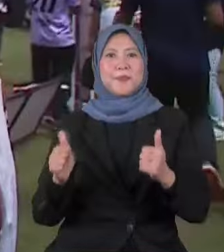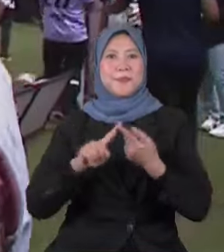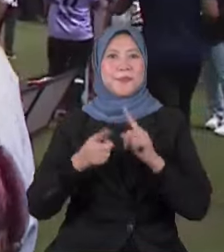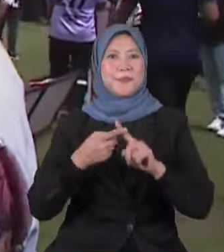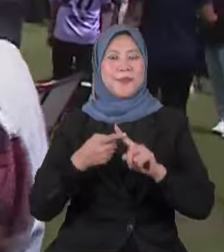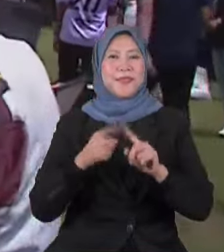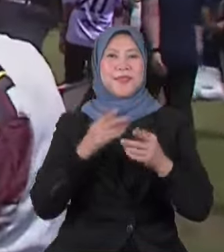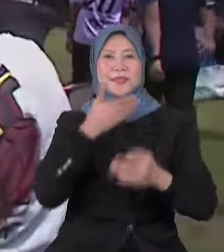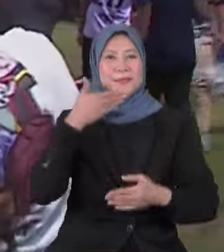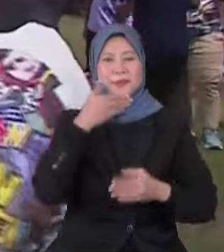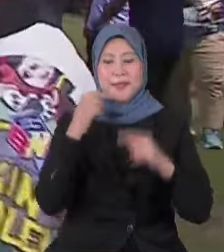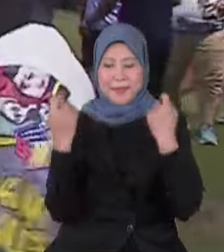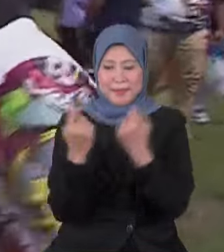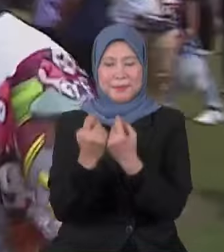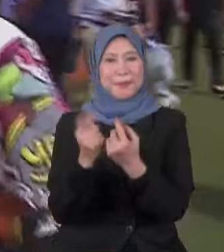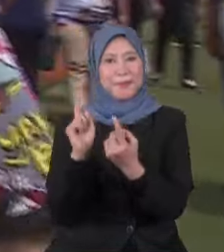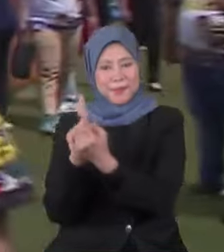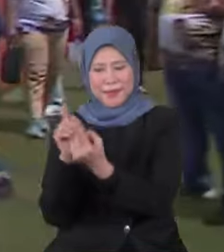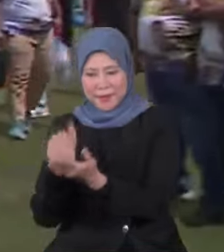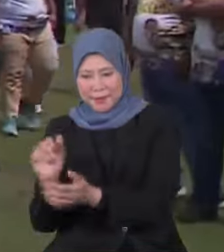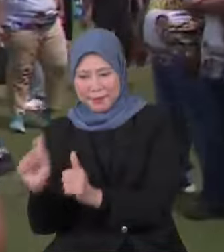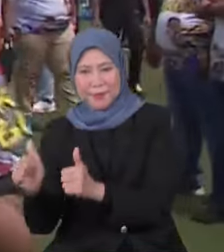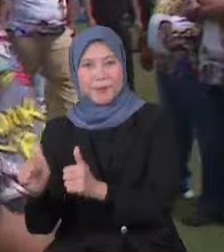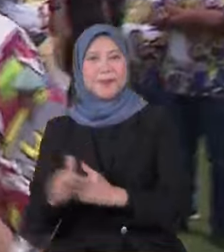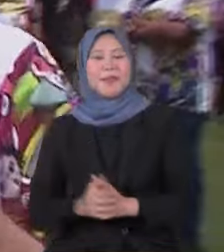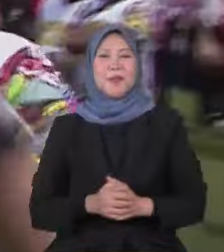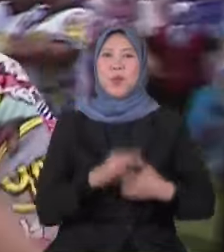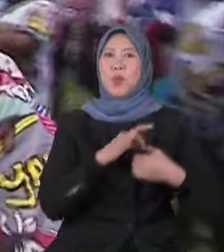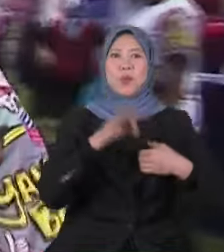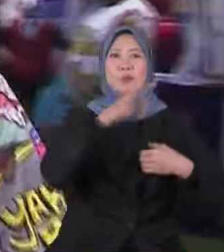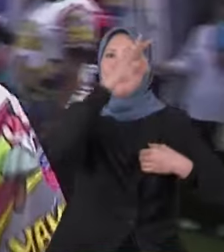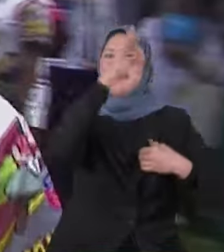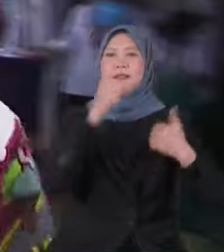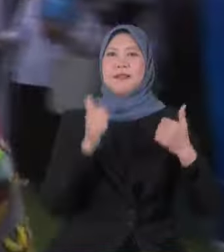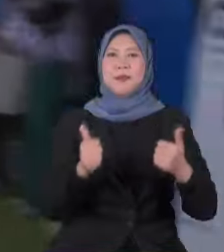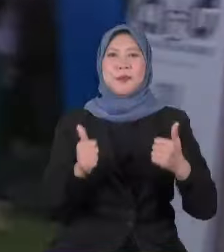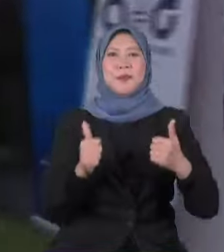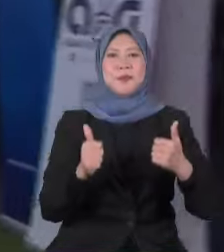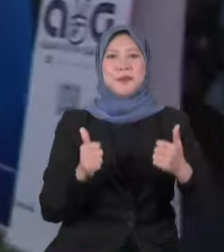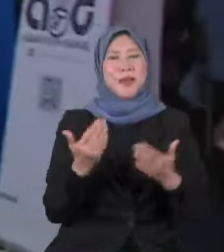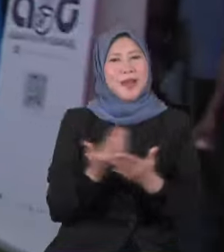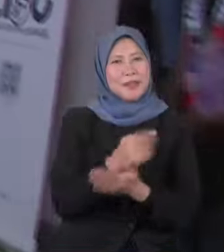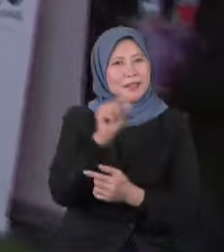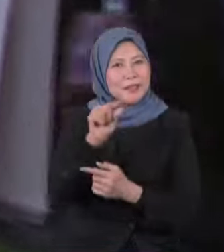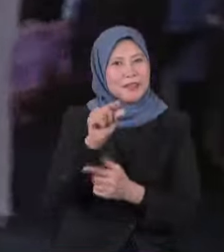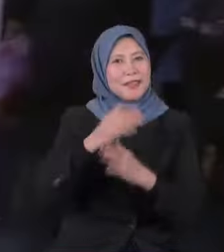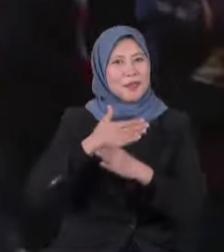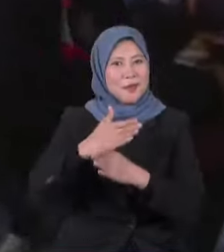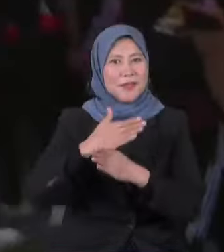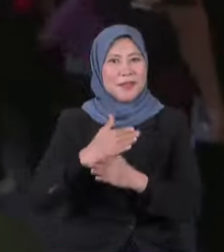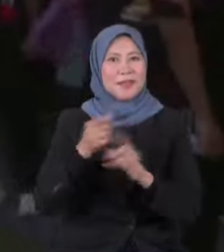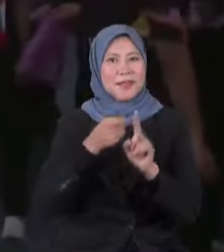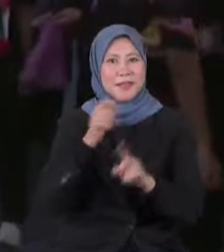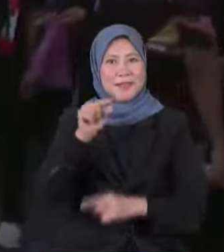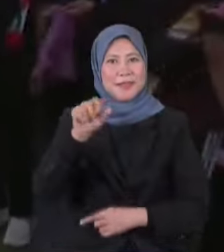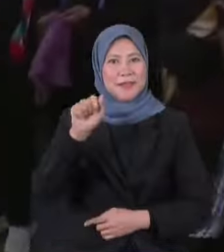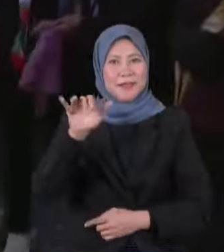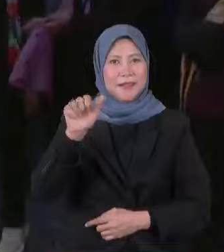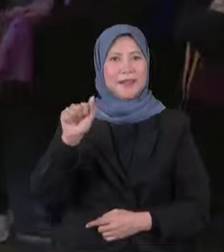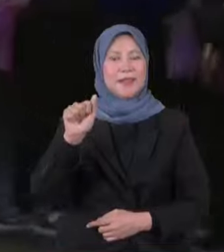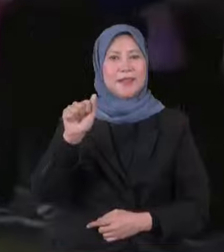Muda ya. Okey, kita akan jumpa lagi. Ha, tengok semangat daripada Gaya. Best tak? Ha, itu baru sikit dia perkongsian daripada Gaya. Salah